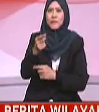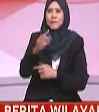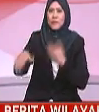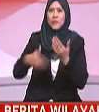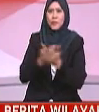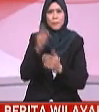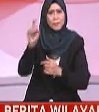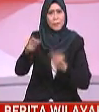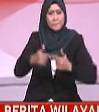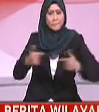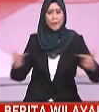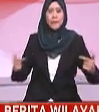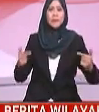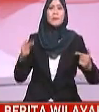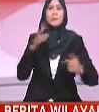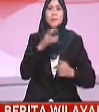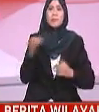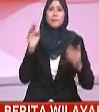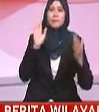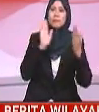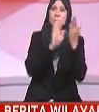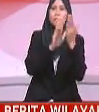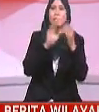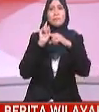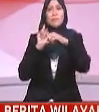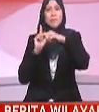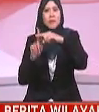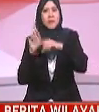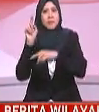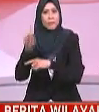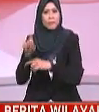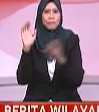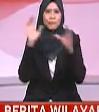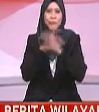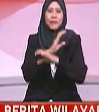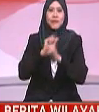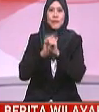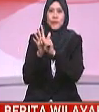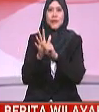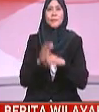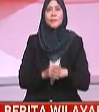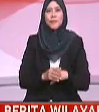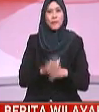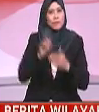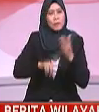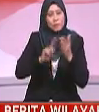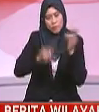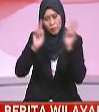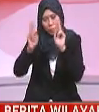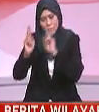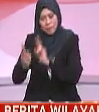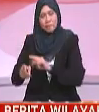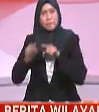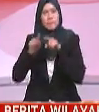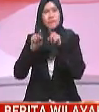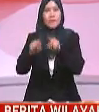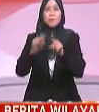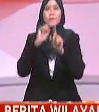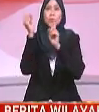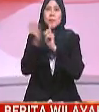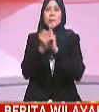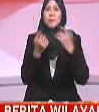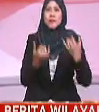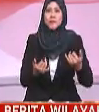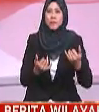untuk berani dan positif mendepani cabaran pandemik ini selain bersedia menghadapi sebarang perubahan sejajar perkembangan